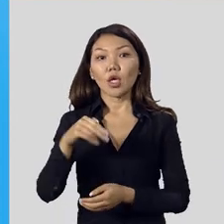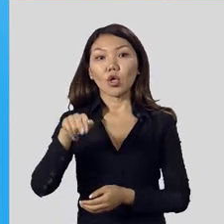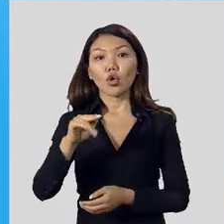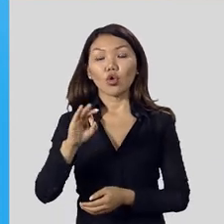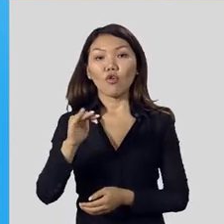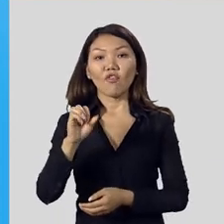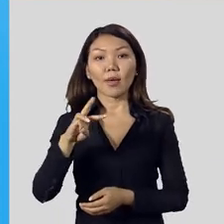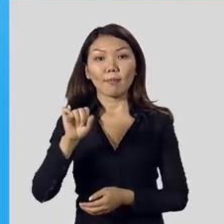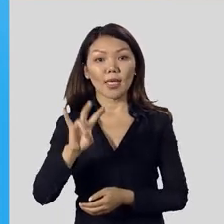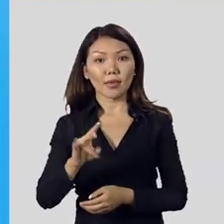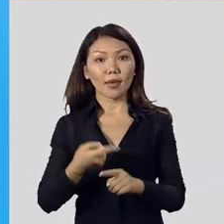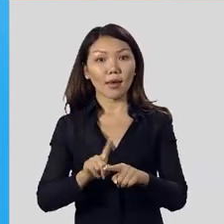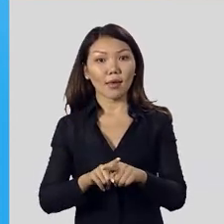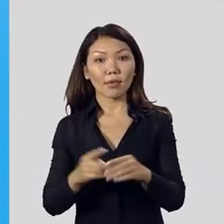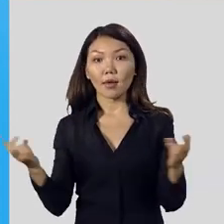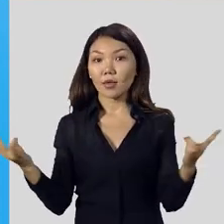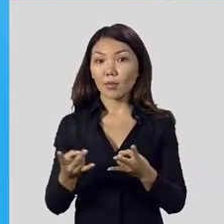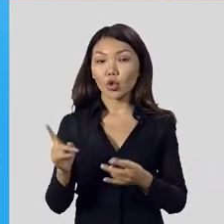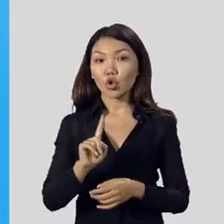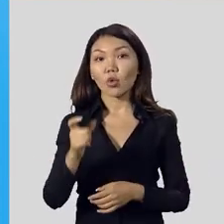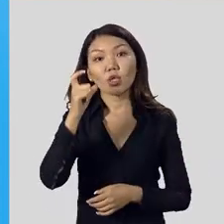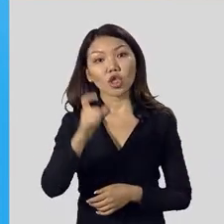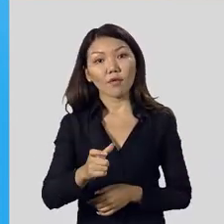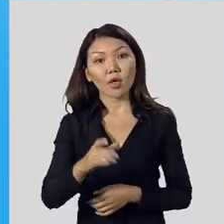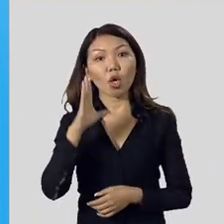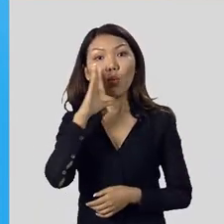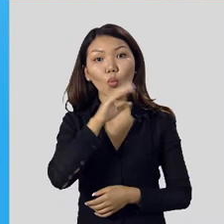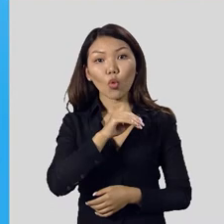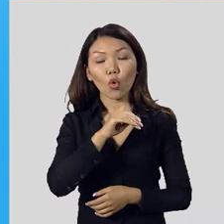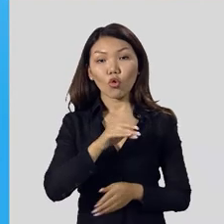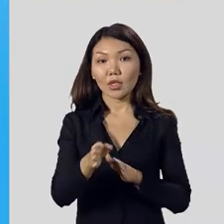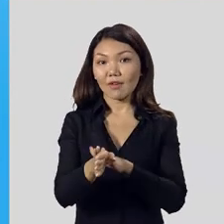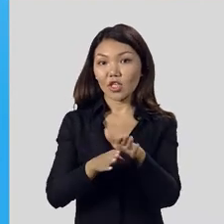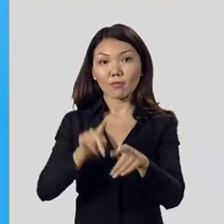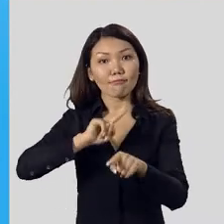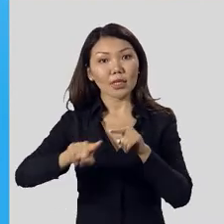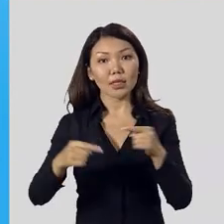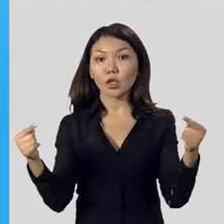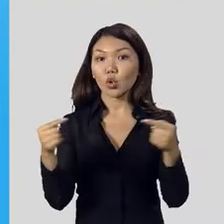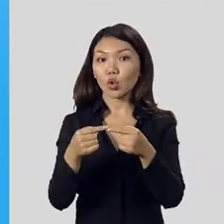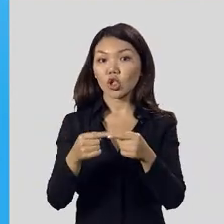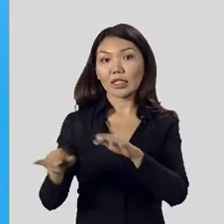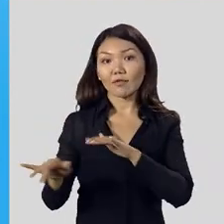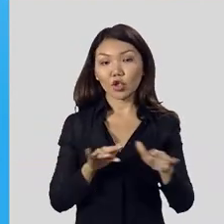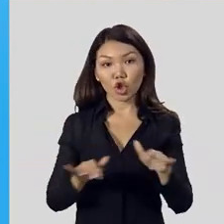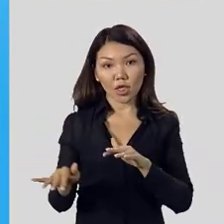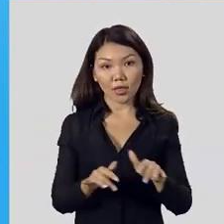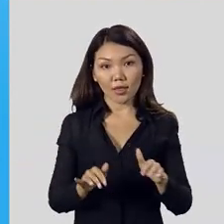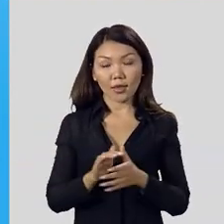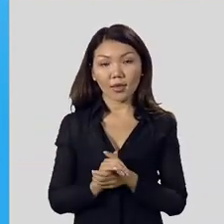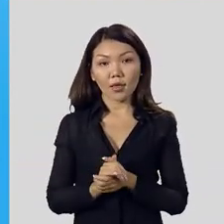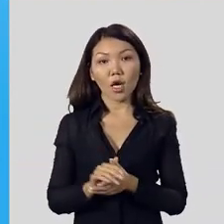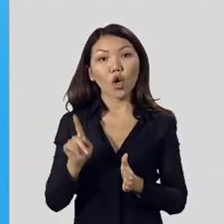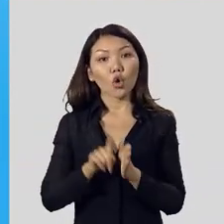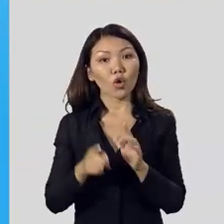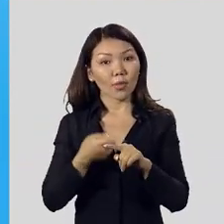вещество необходимо, чтобы человек мог совершать быстрые и точные движения.